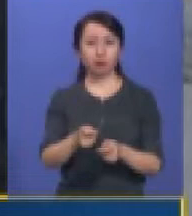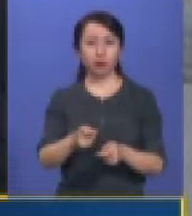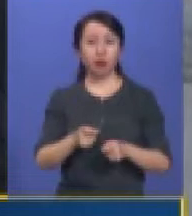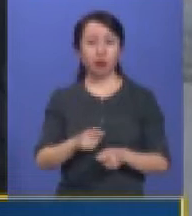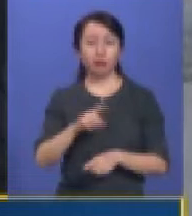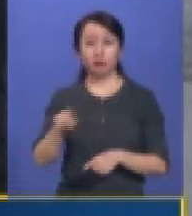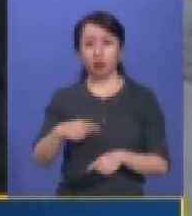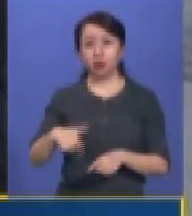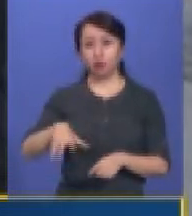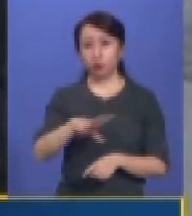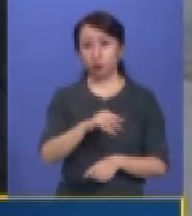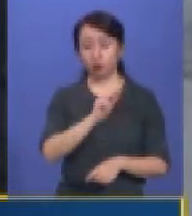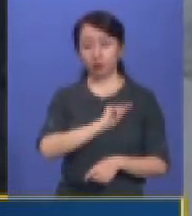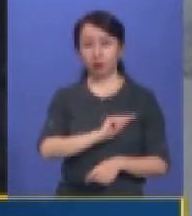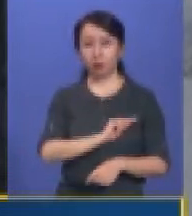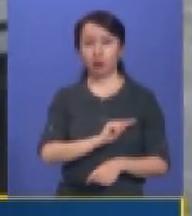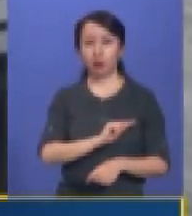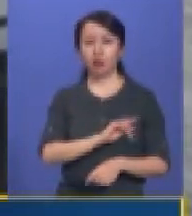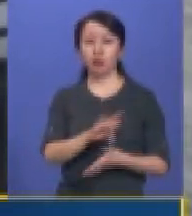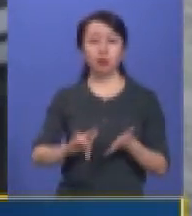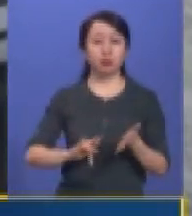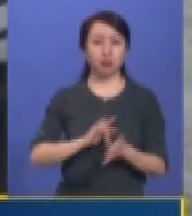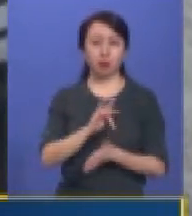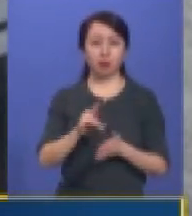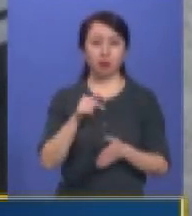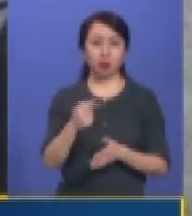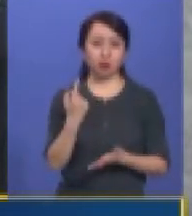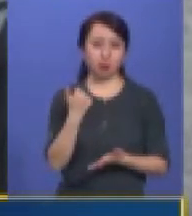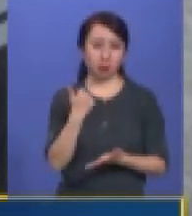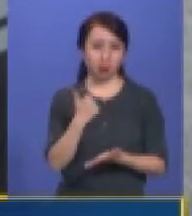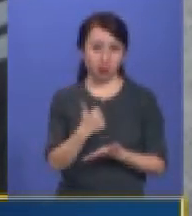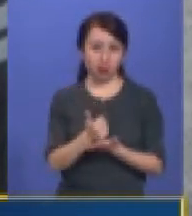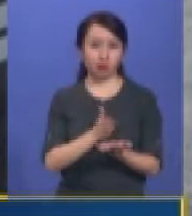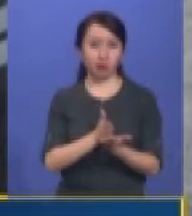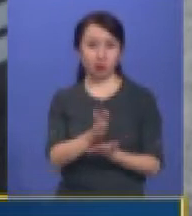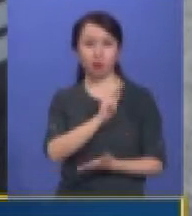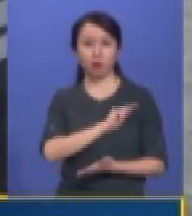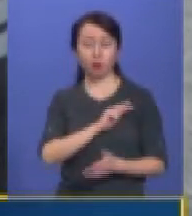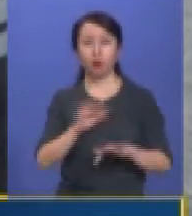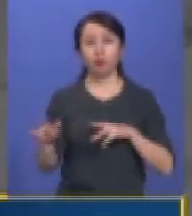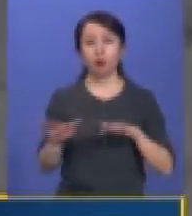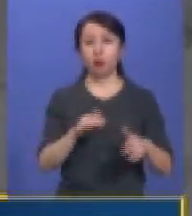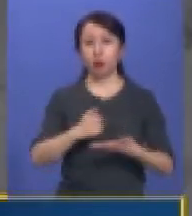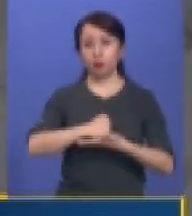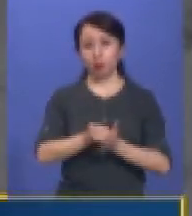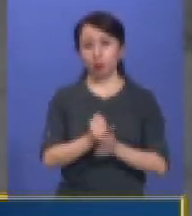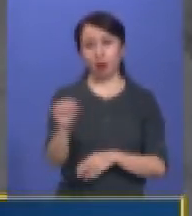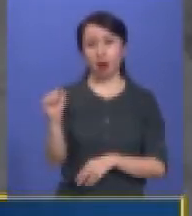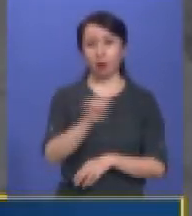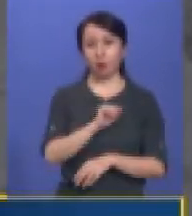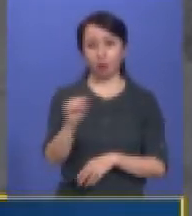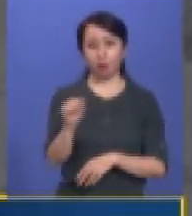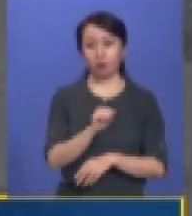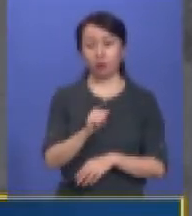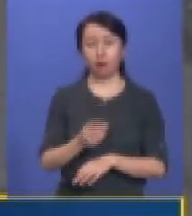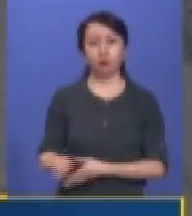регистрационных знаков – все это входит в работу сотрудников центра. При этом одним из основных направлений работы являются мероприятия по регистрации автомобилей, везенных